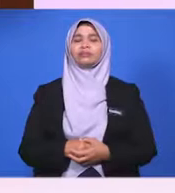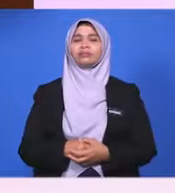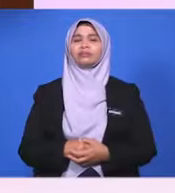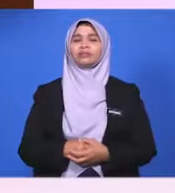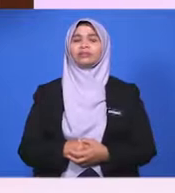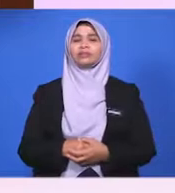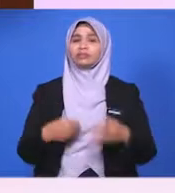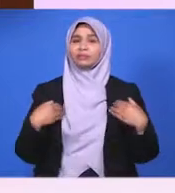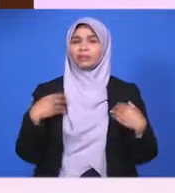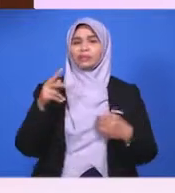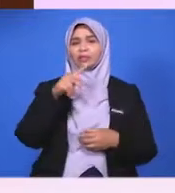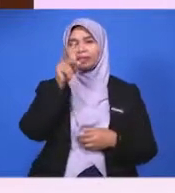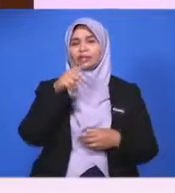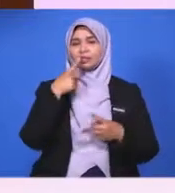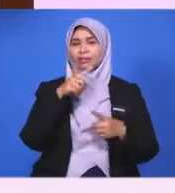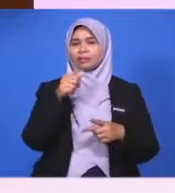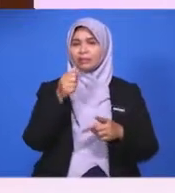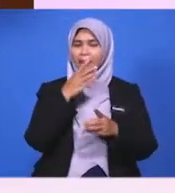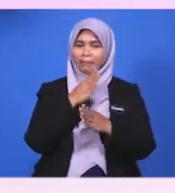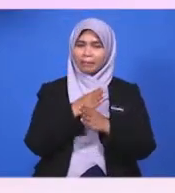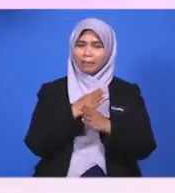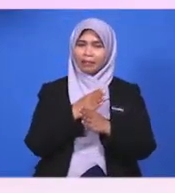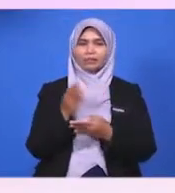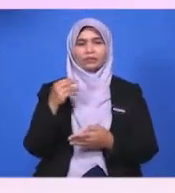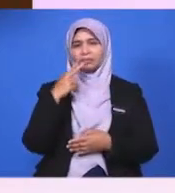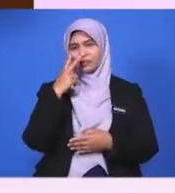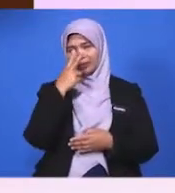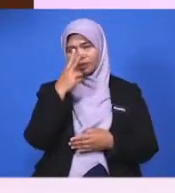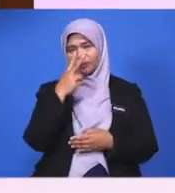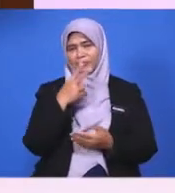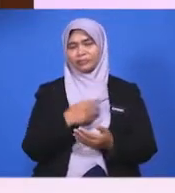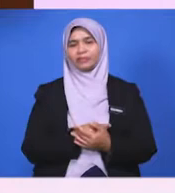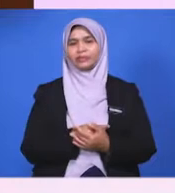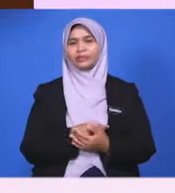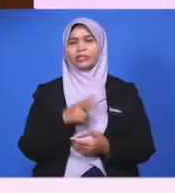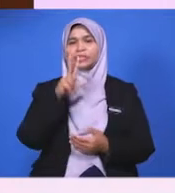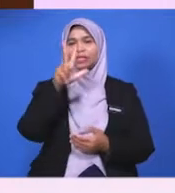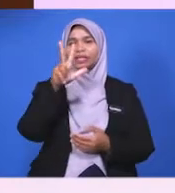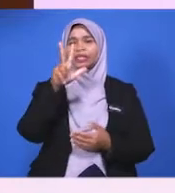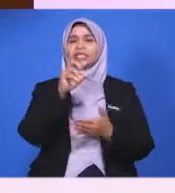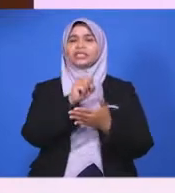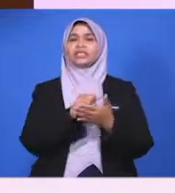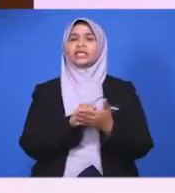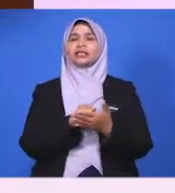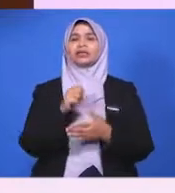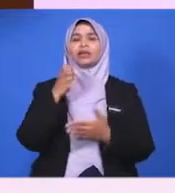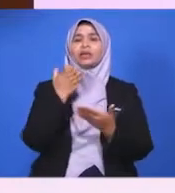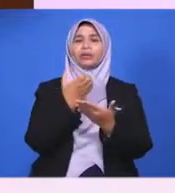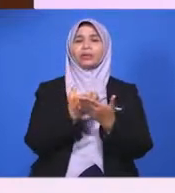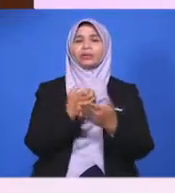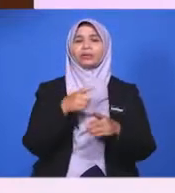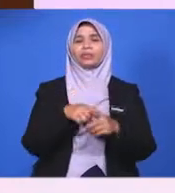jawapan murid-murid benar? Mari kita semak. Antara 3 sektor ekonomi utama